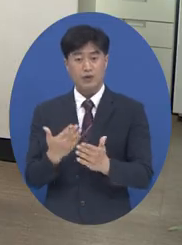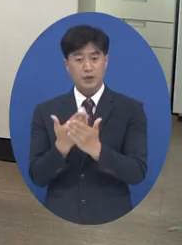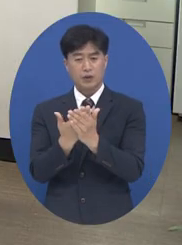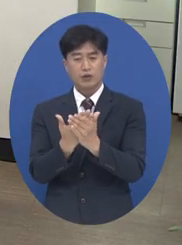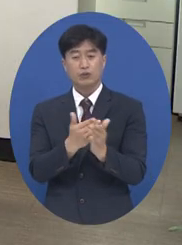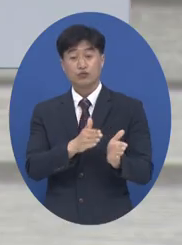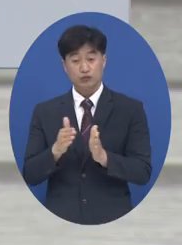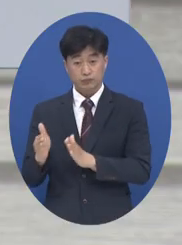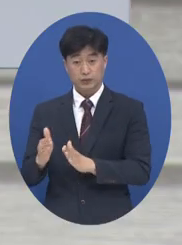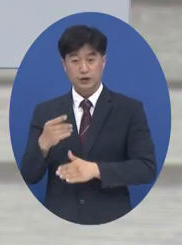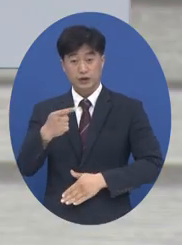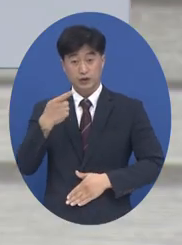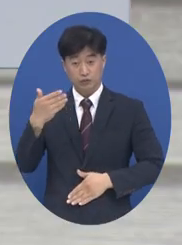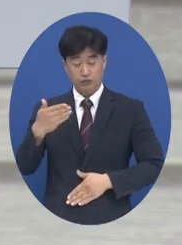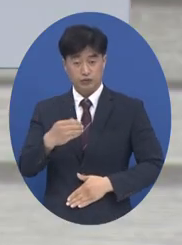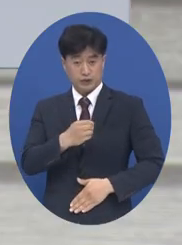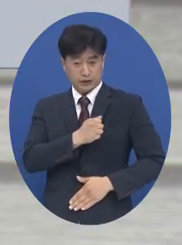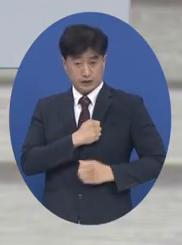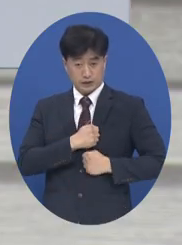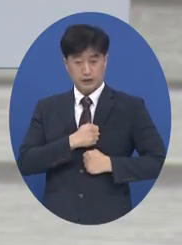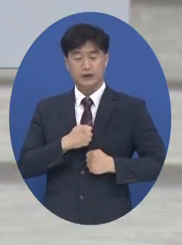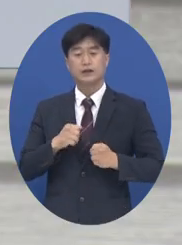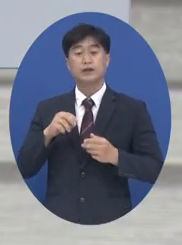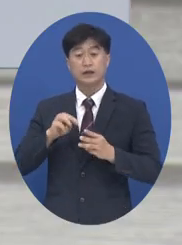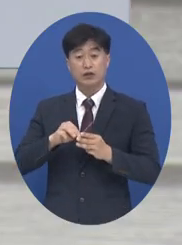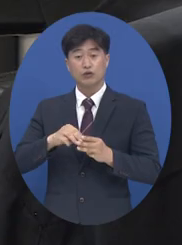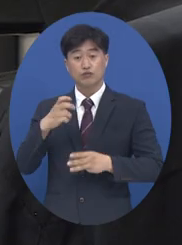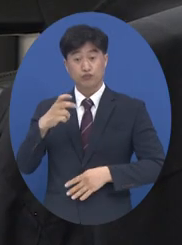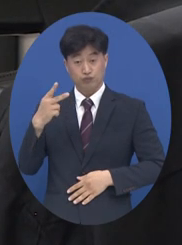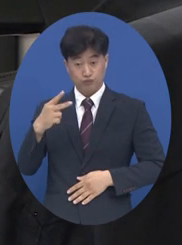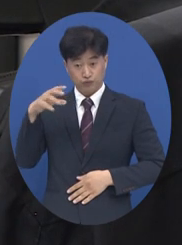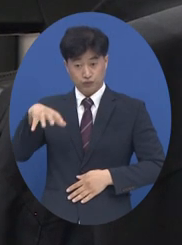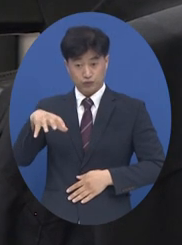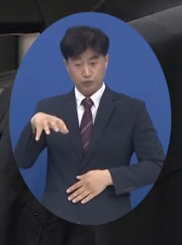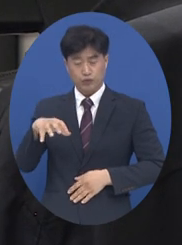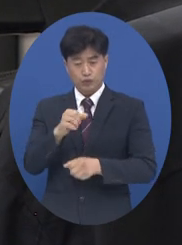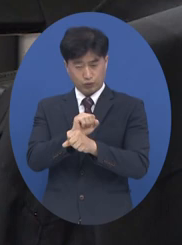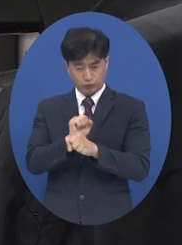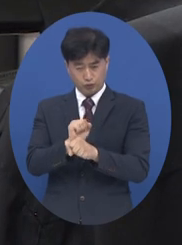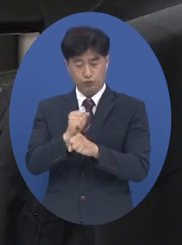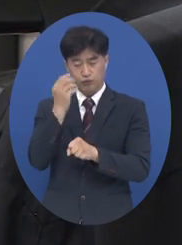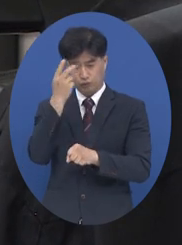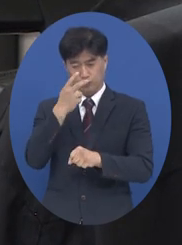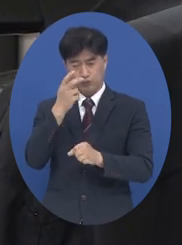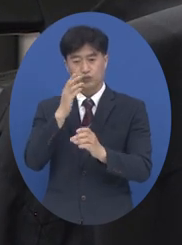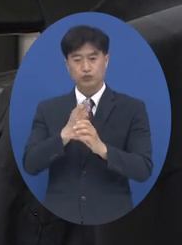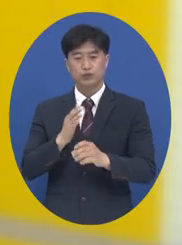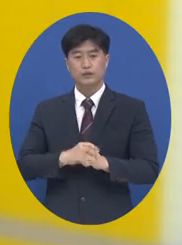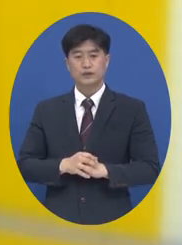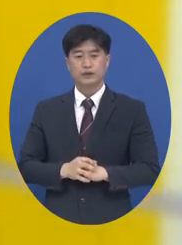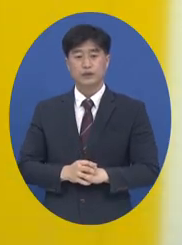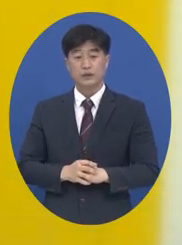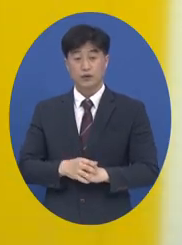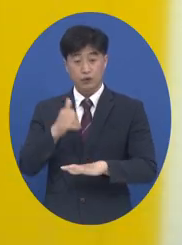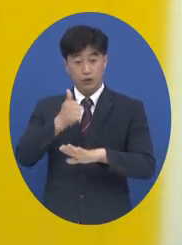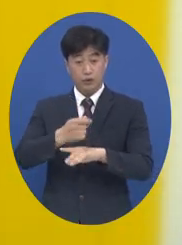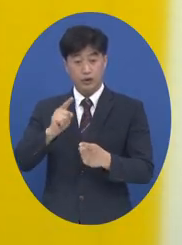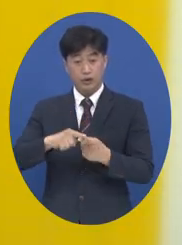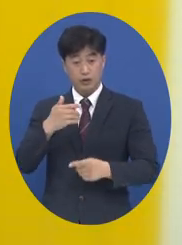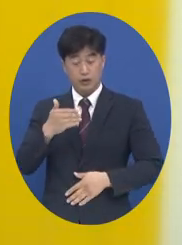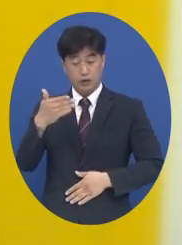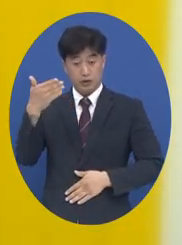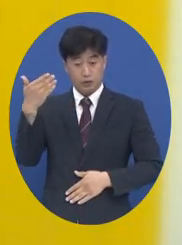대비해 119 안전센터 22 곳에 신설 우선 수인 연구용역을 진행 중입니다 용의 결과에 따라 119 안전센터 가